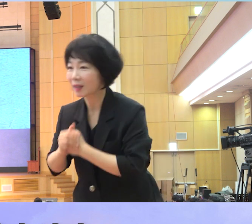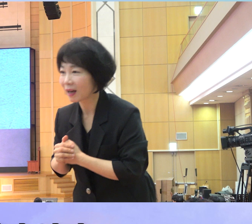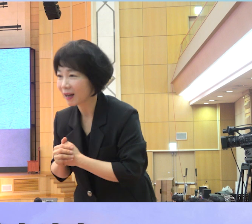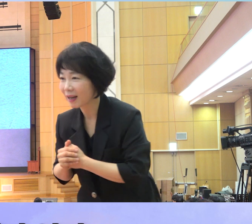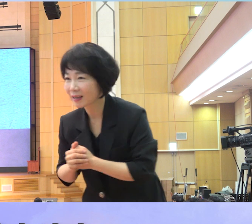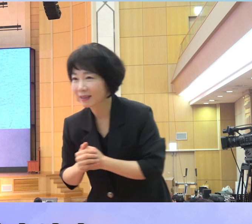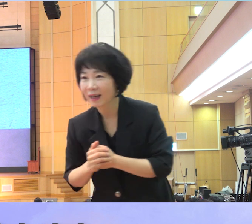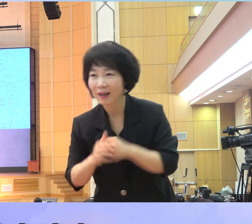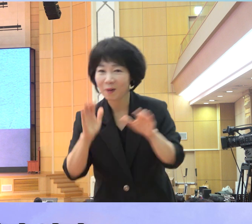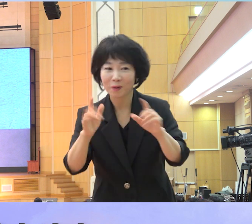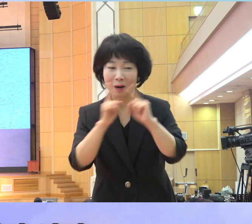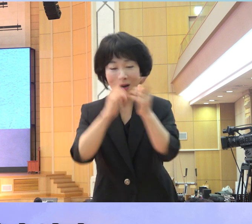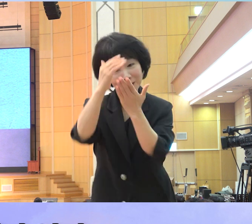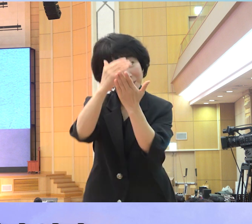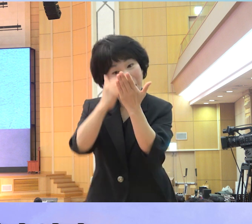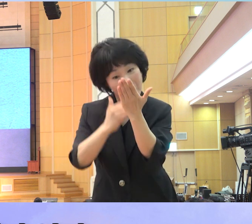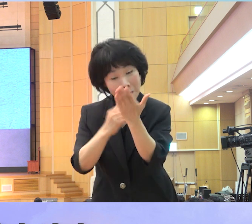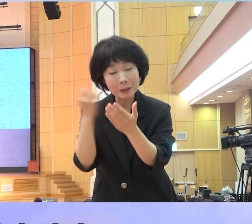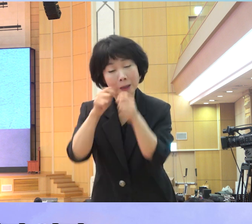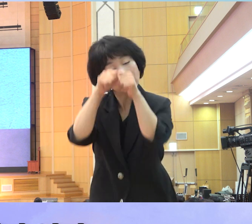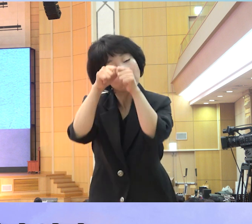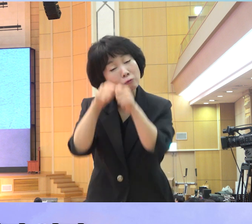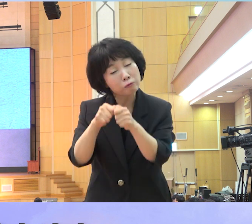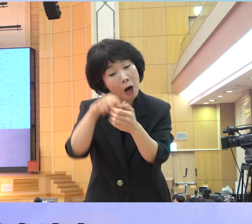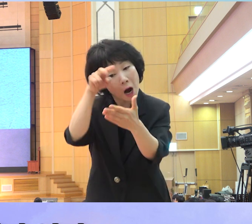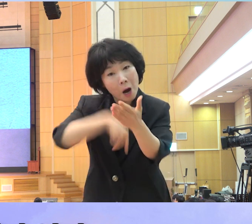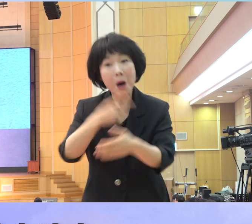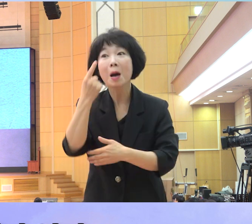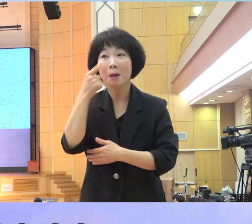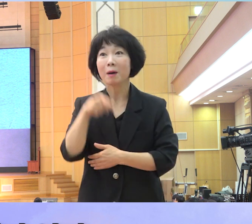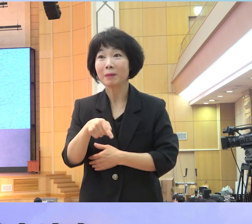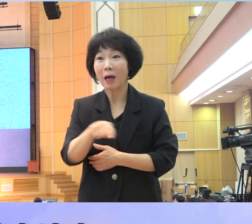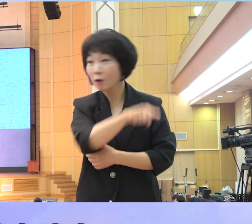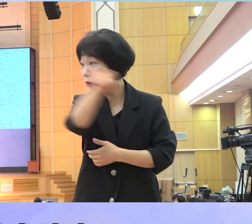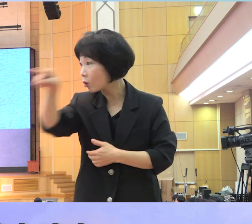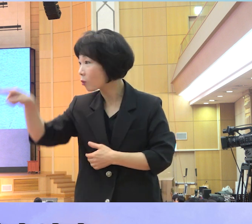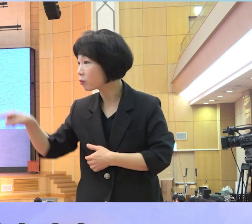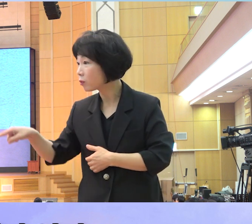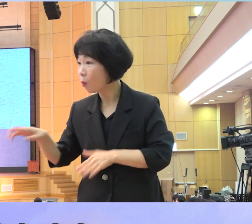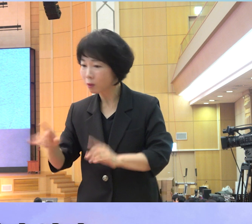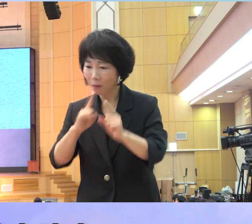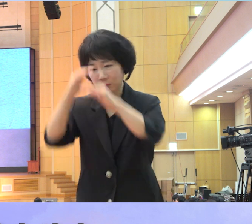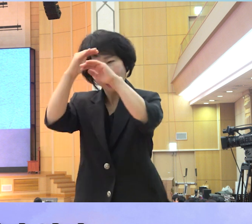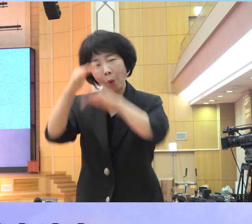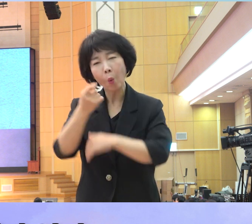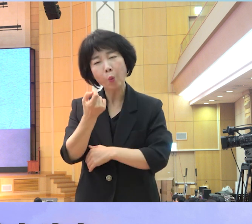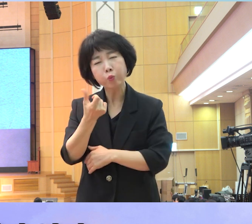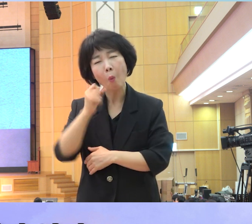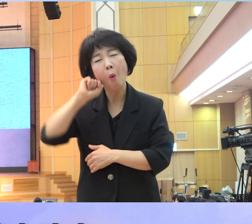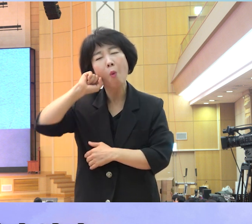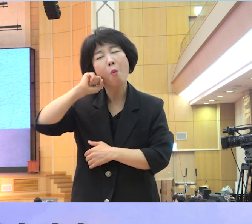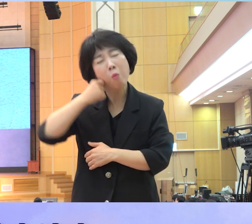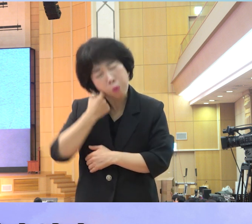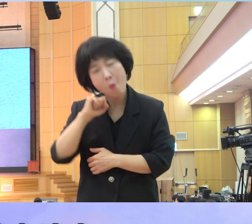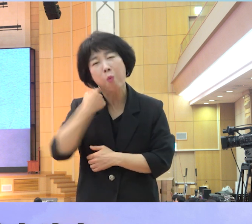성경도 한번 찾아볼까요? 오늘 본문 말씀을 다시 한번 보시는데 여러분 평소에는 잘 안 찾으시는 성경